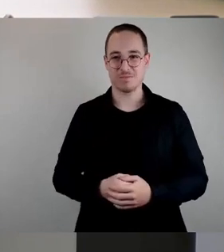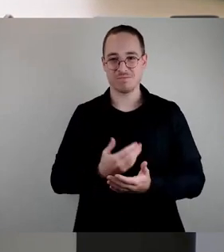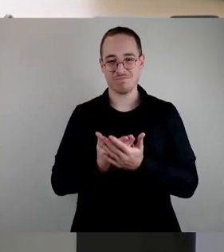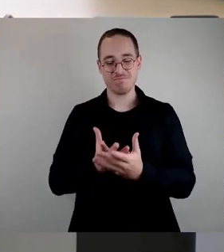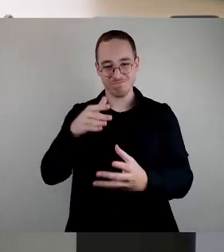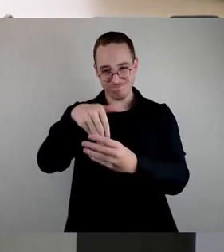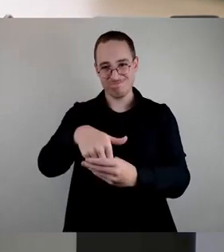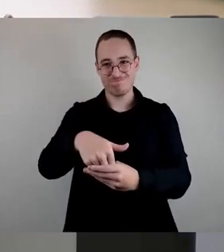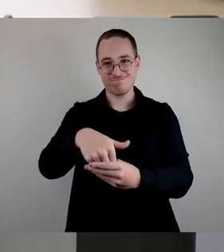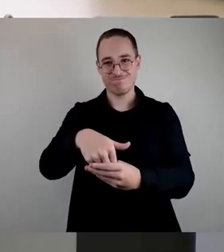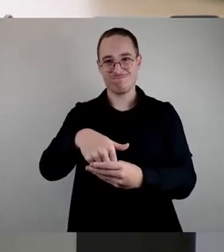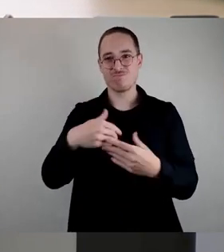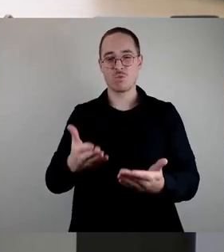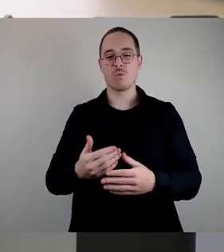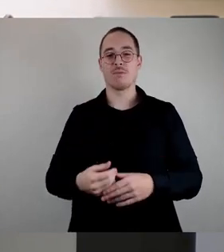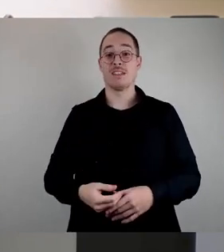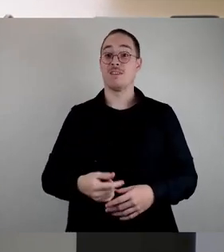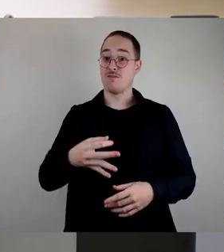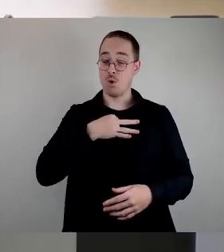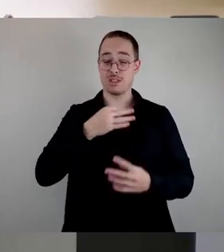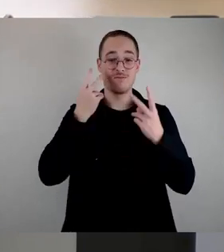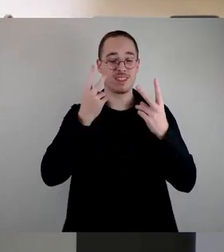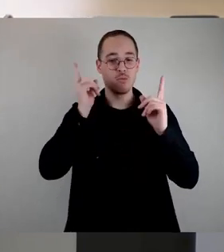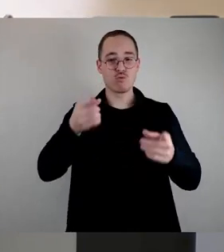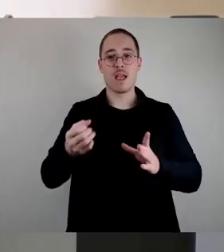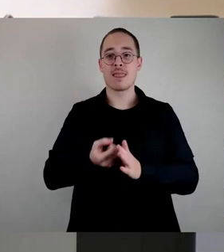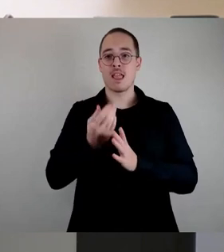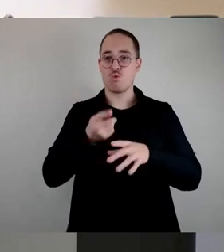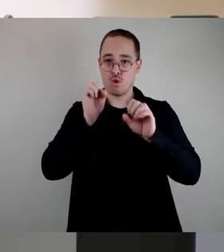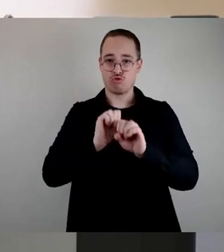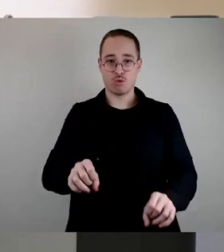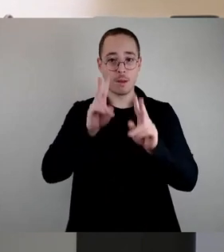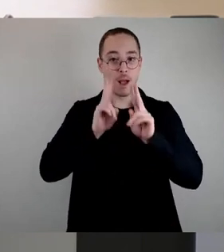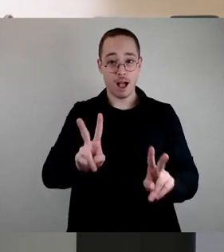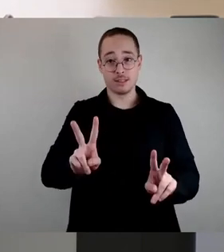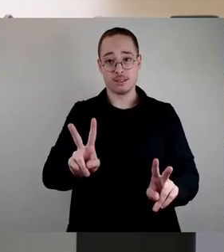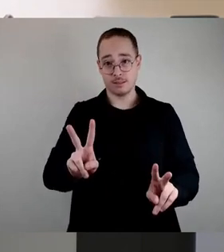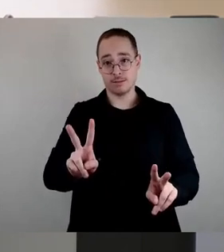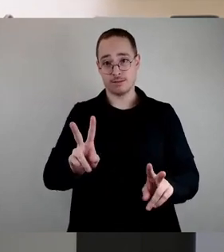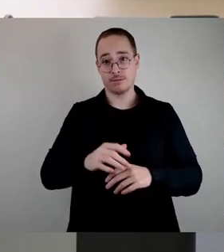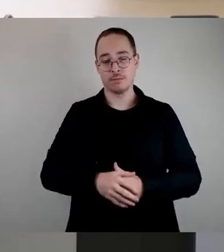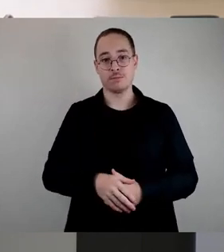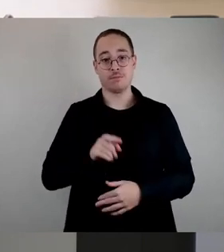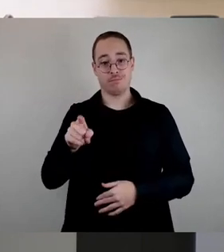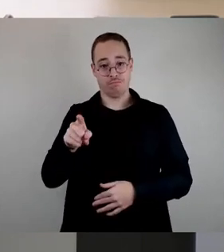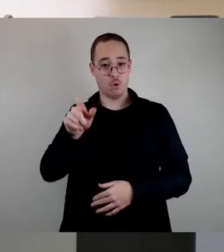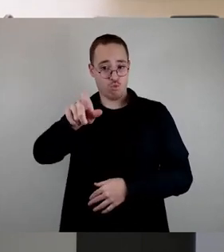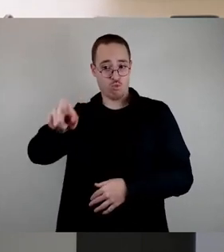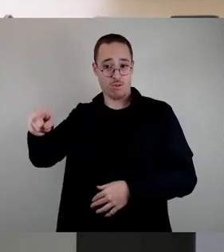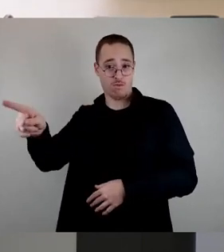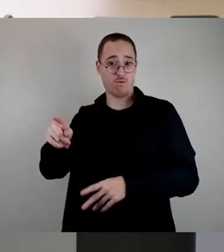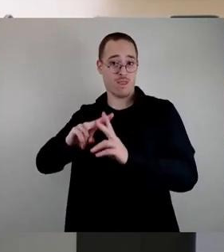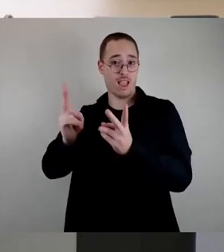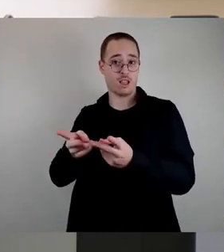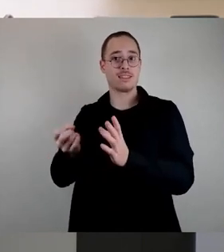den Naturschutz an der Stelle zu beachten, denn das haben uns die Leute vom Naturschutz haben uns erklärt, wie wichtig die Elbwiesen